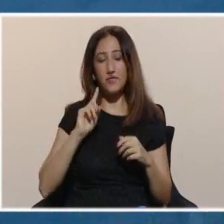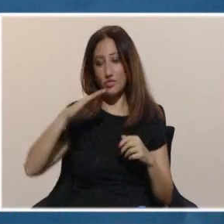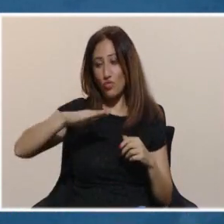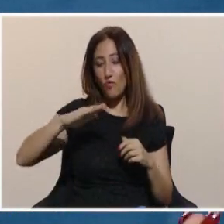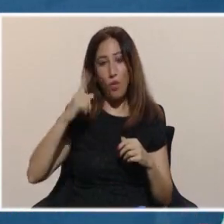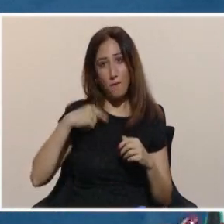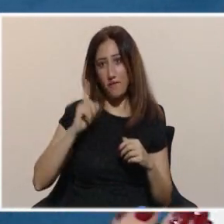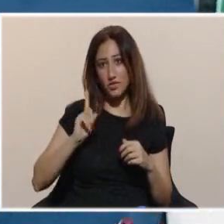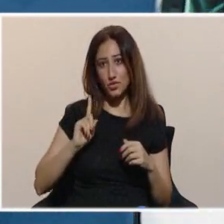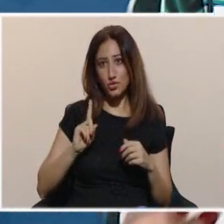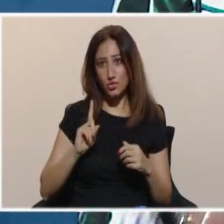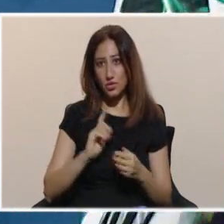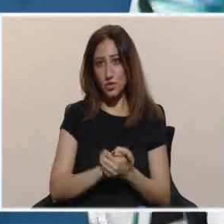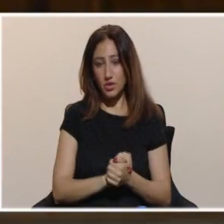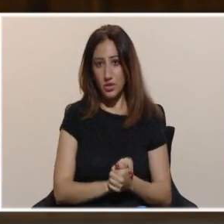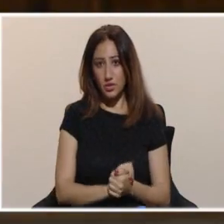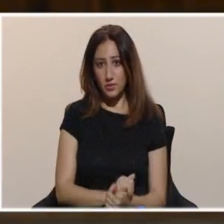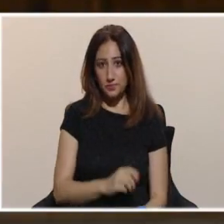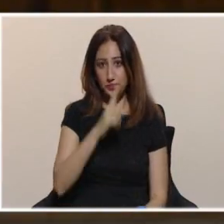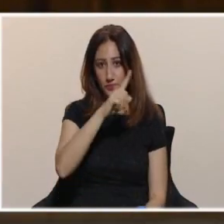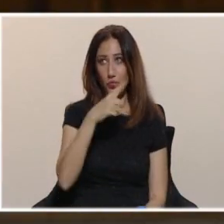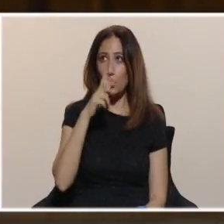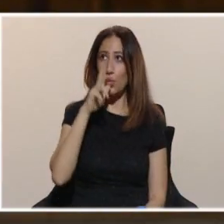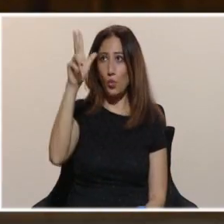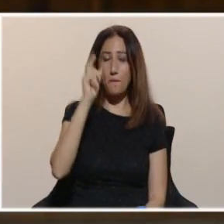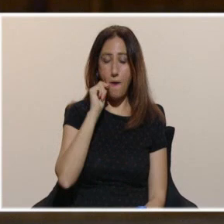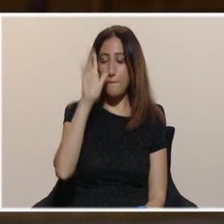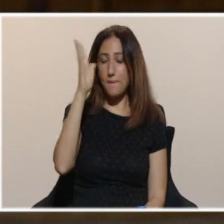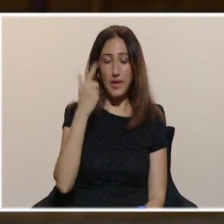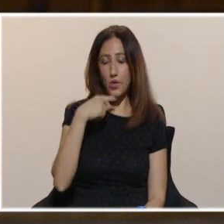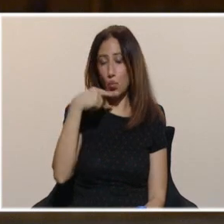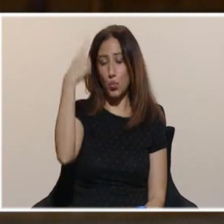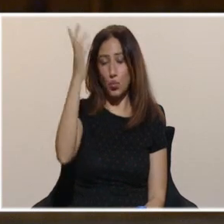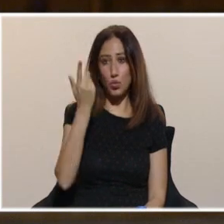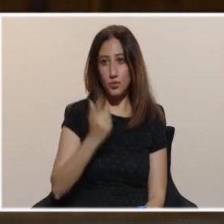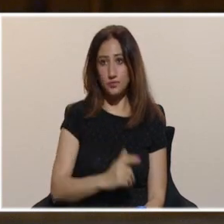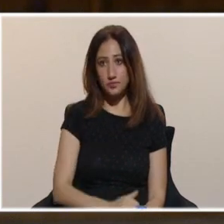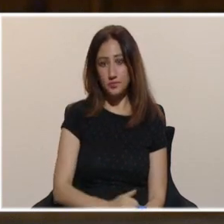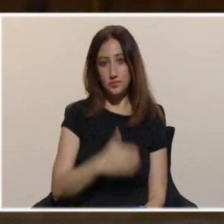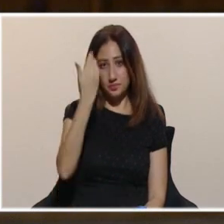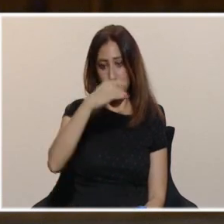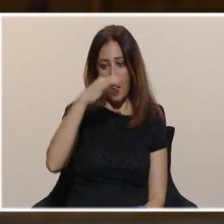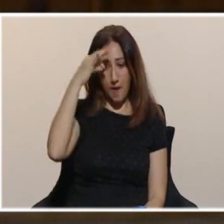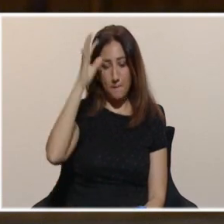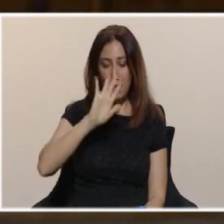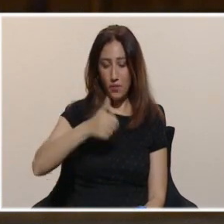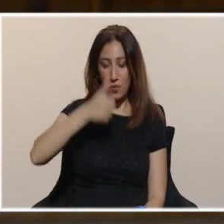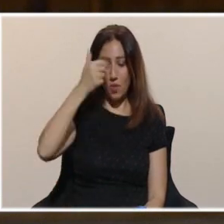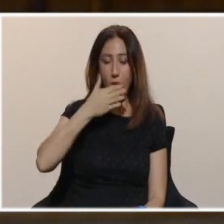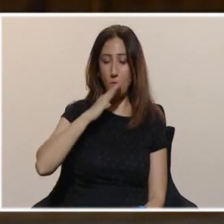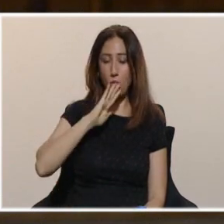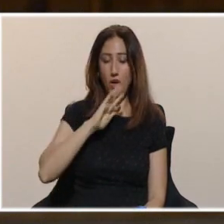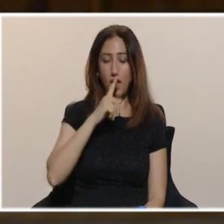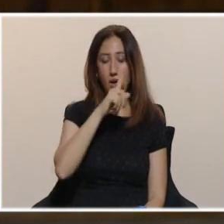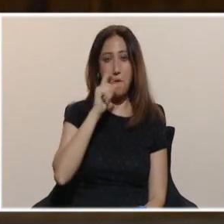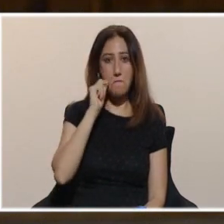اعيشها. تحبي تقولي لبابا ايه النهارده؟ يعني انت عملتي العمليه الحمد لله وانت بالسلامه وبابا